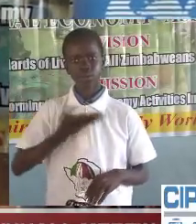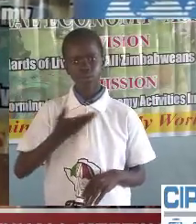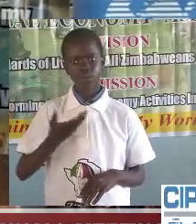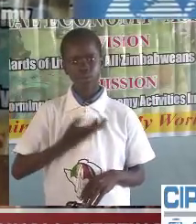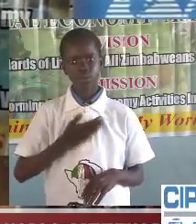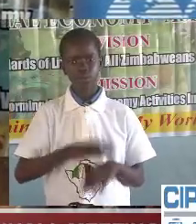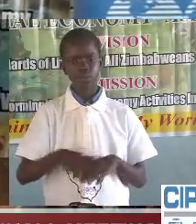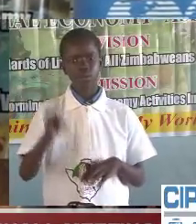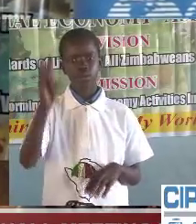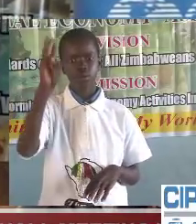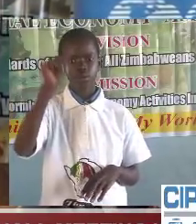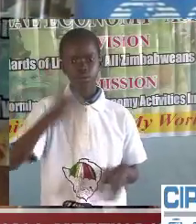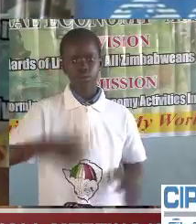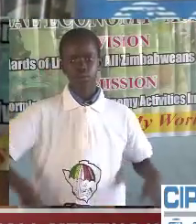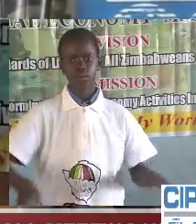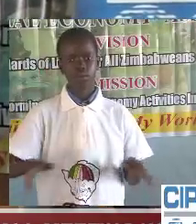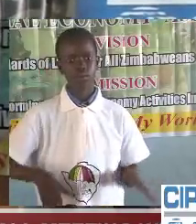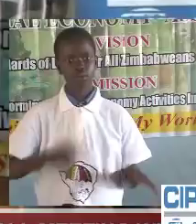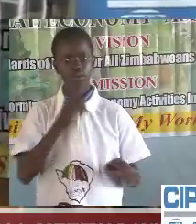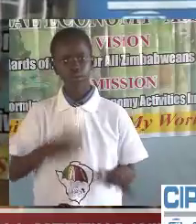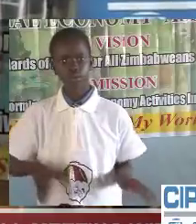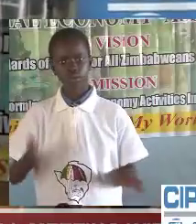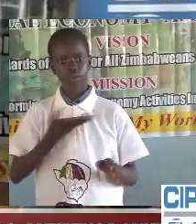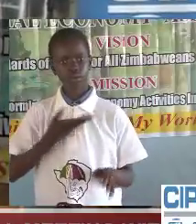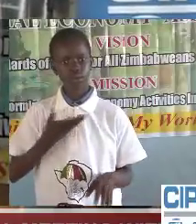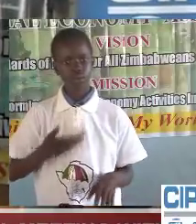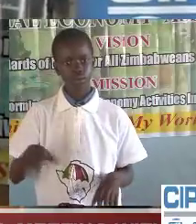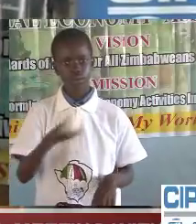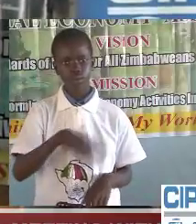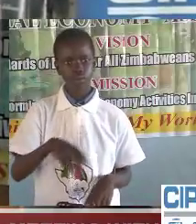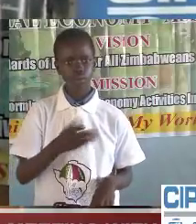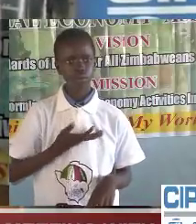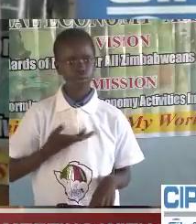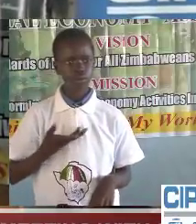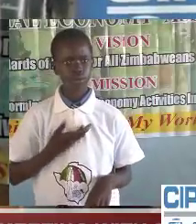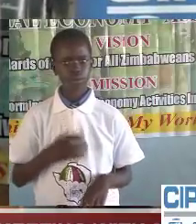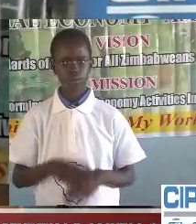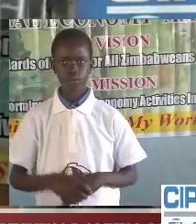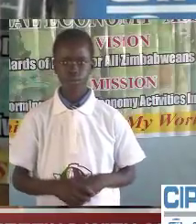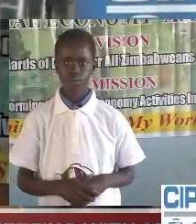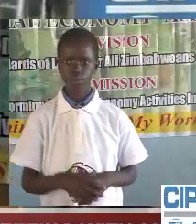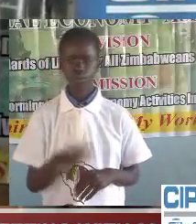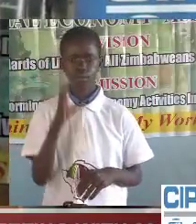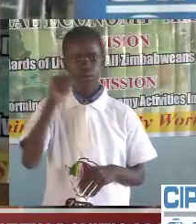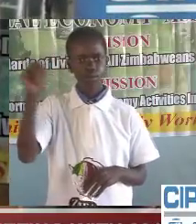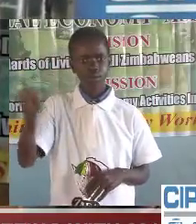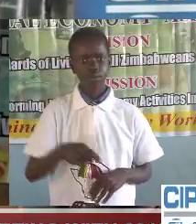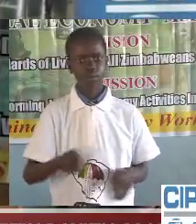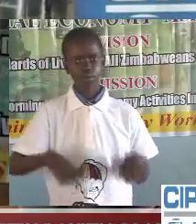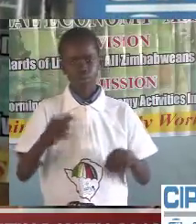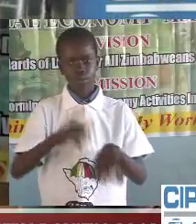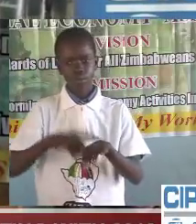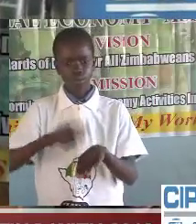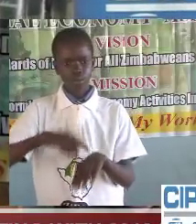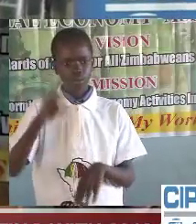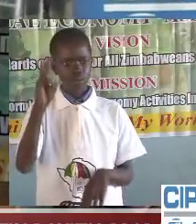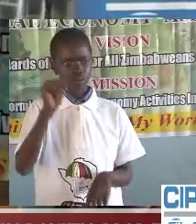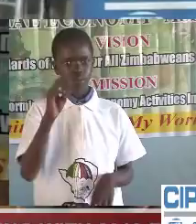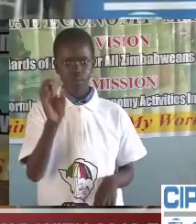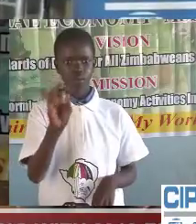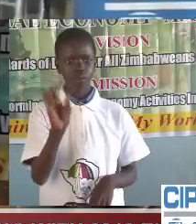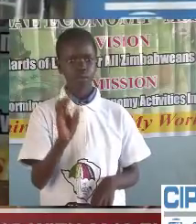veZCIEA vaMazhambe. Ndichakumbira vaMazhambe mubva mauya kumberi nokuti tichakupai maminitsi mashoma kuti mutaure